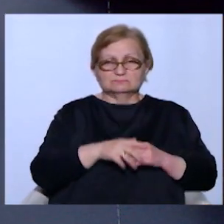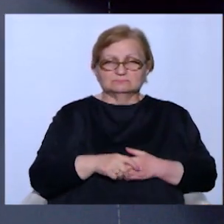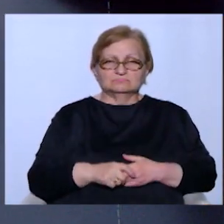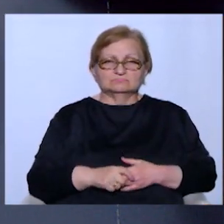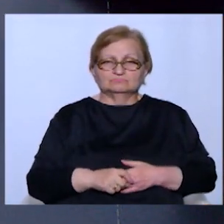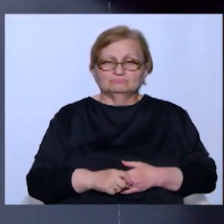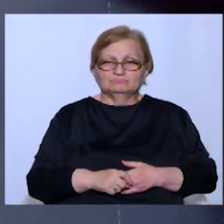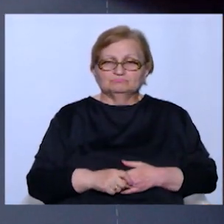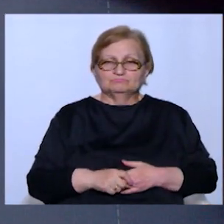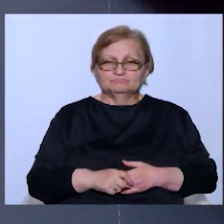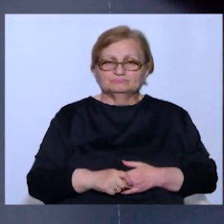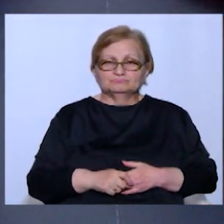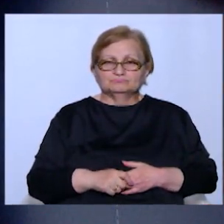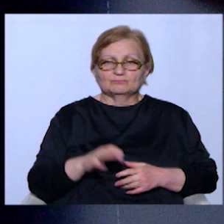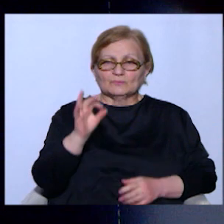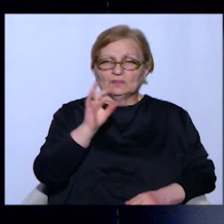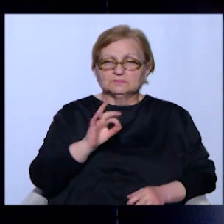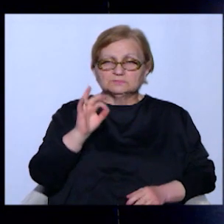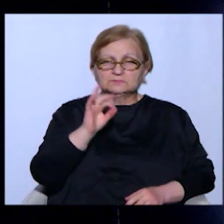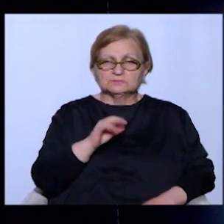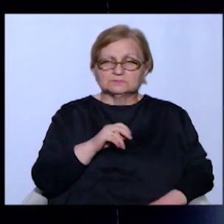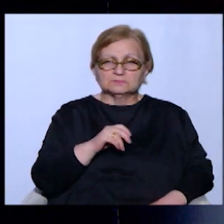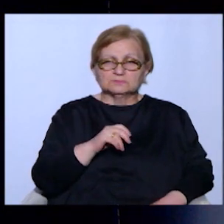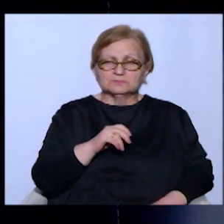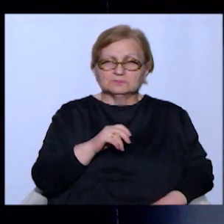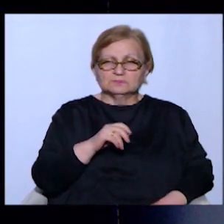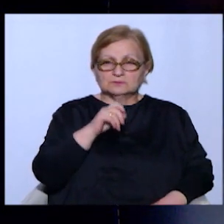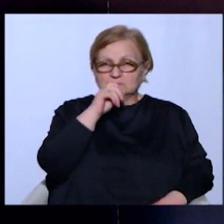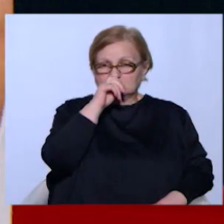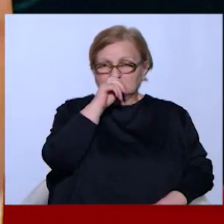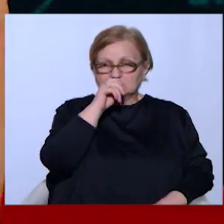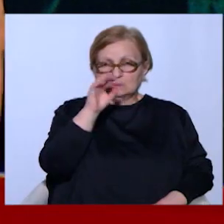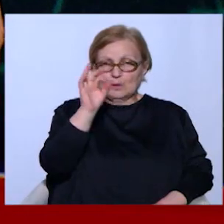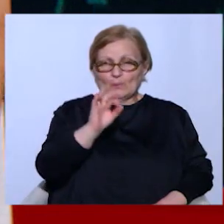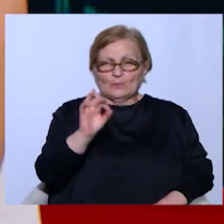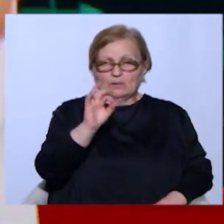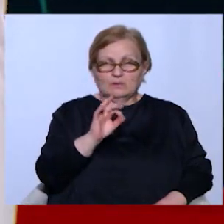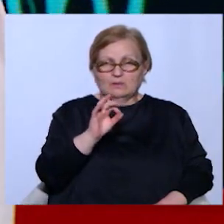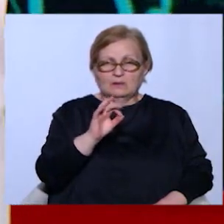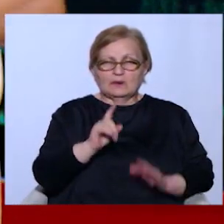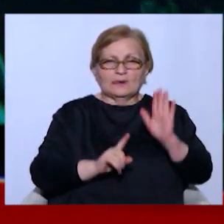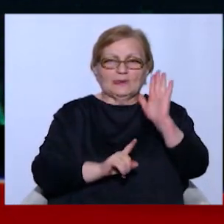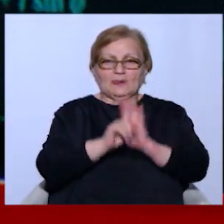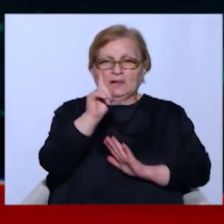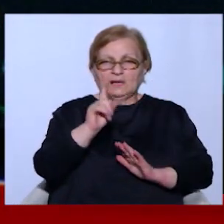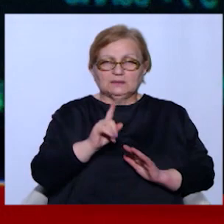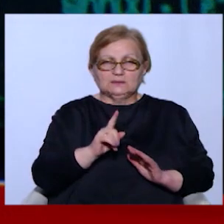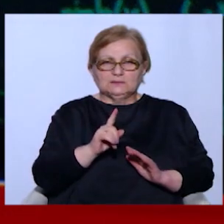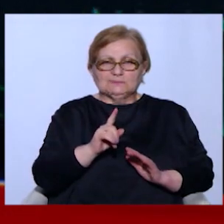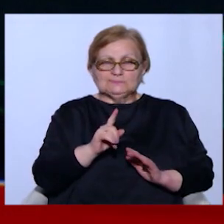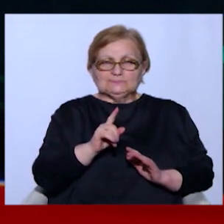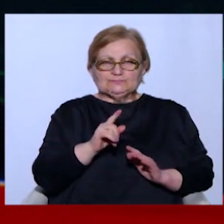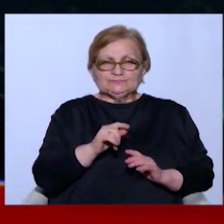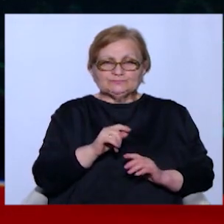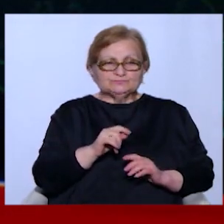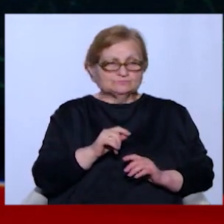როგორც წესი ნულს, ნულის ესე იგი სიმბოლს, აი ესე იგი მომსრო ნული წერენ ხოლმე, აი საწყის სიდიდეს ან საწყის ობიექტს,